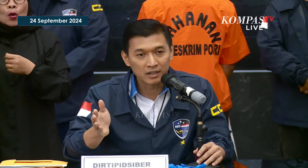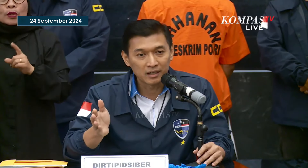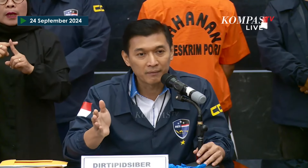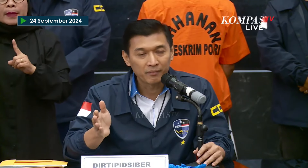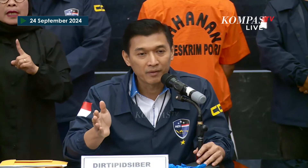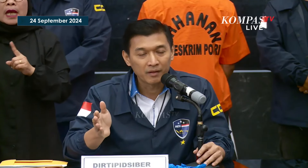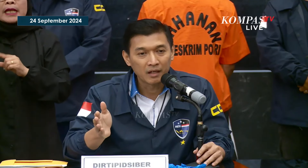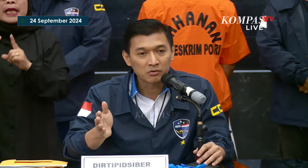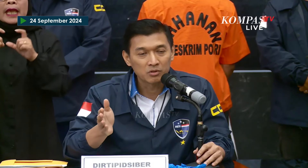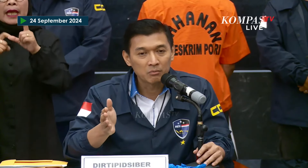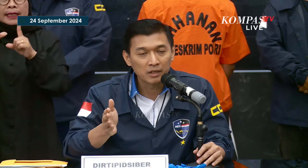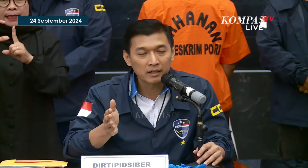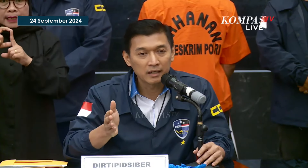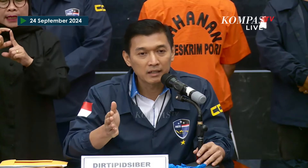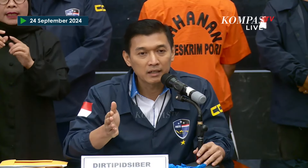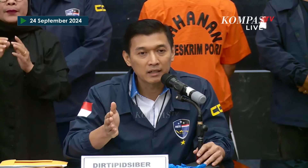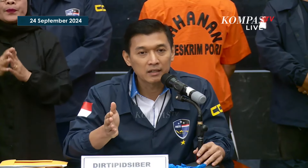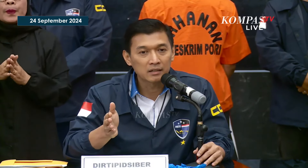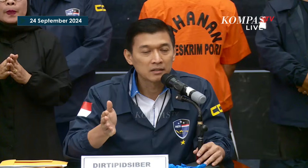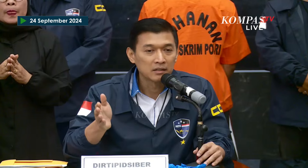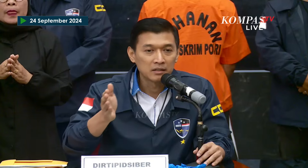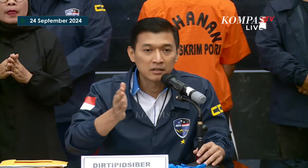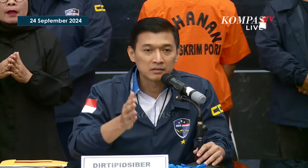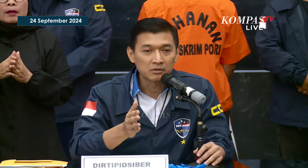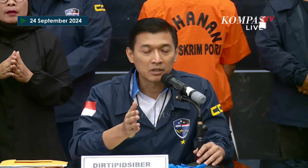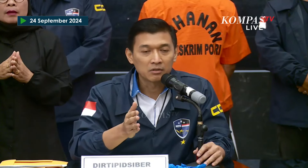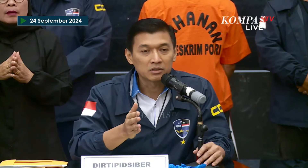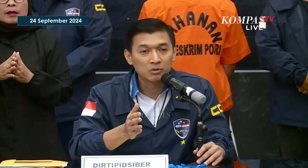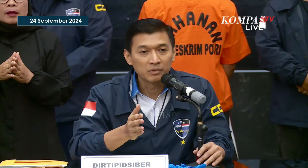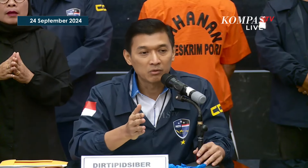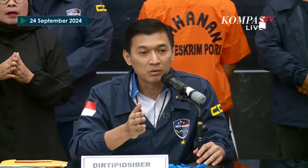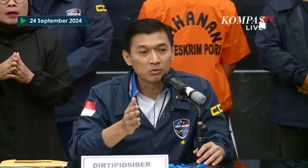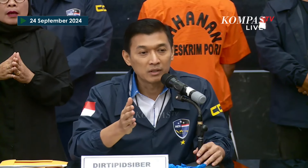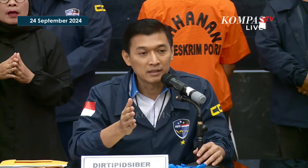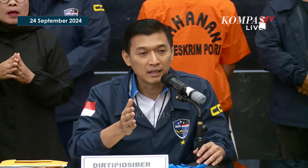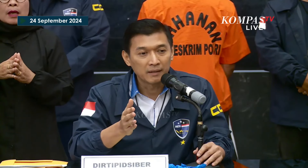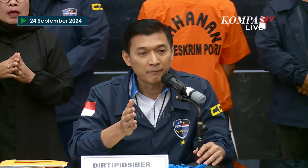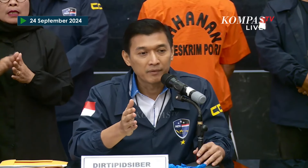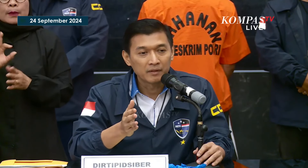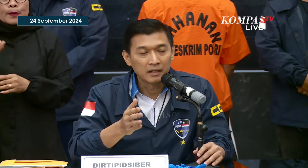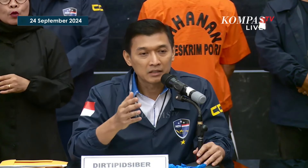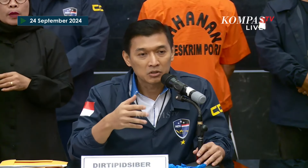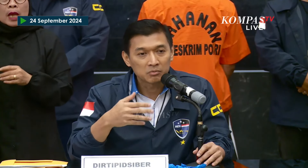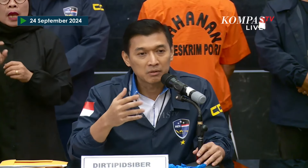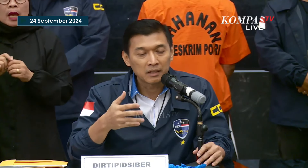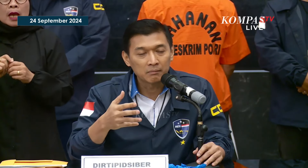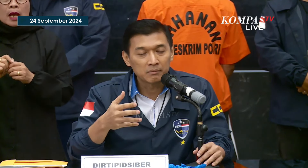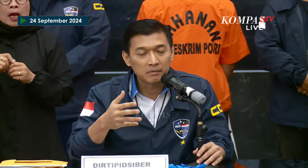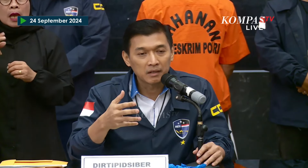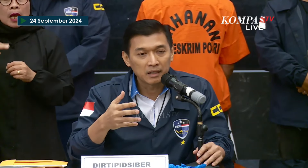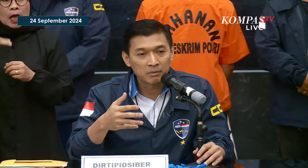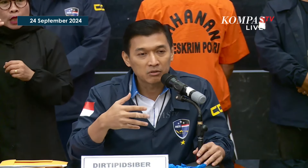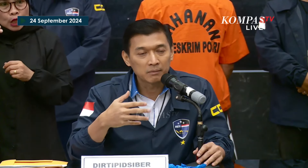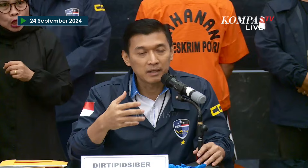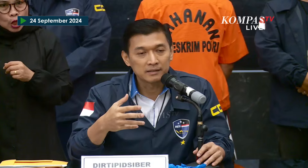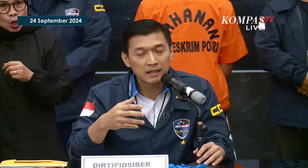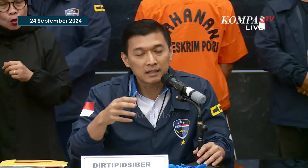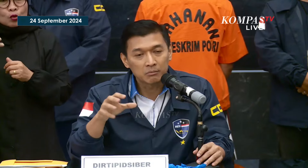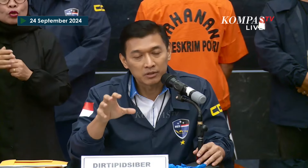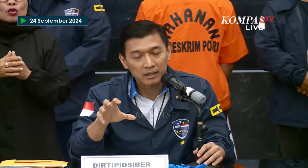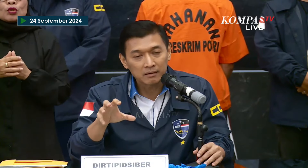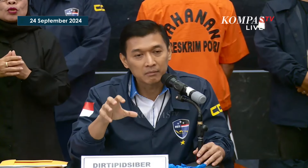ST sekarang. Ya, sudah mulai dari satu tahun sebelumnya, 2023. Jadi terus mereka yang